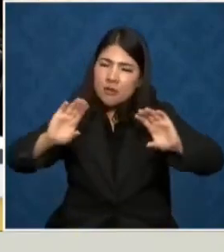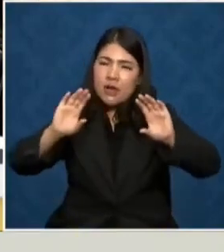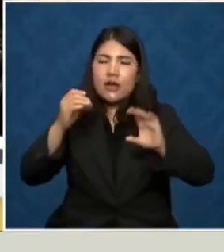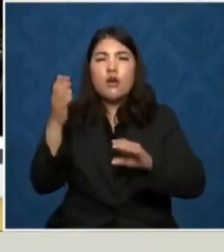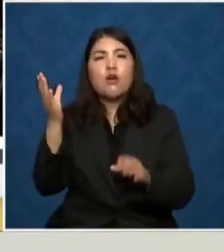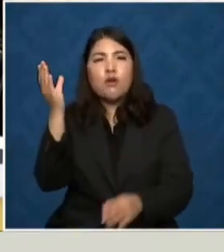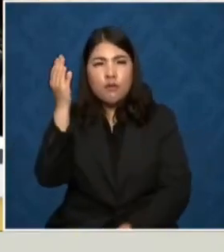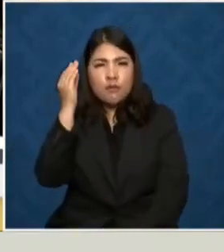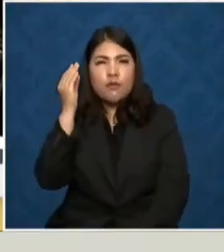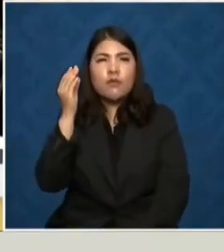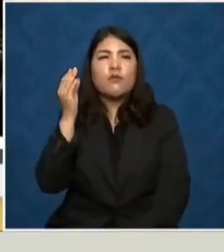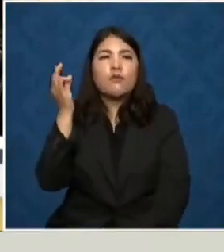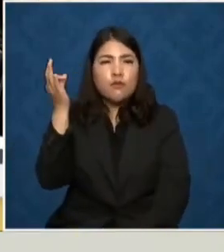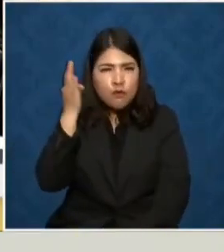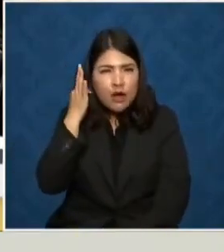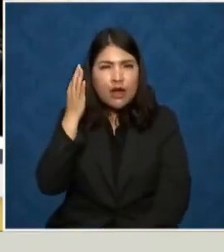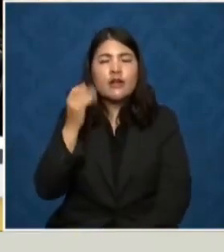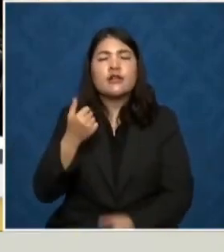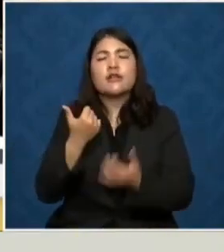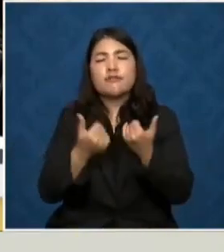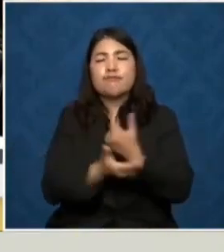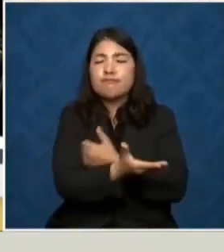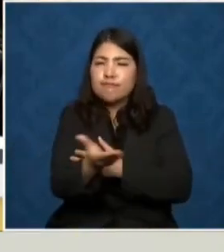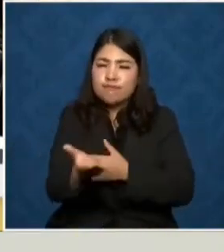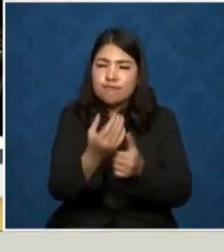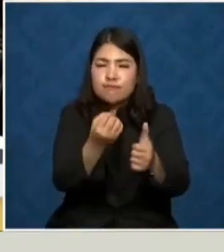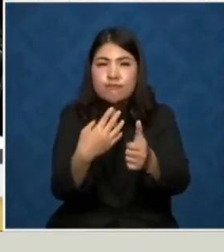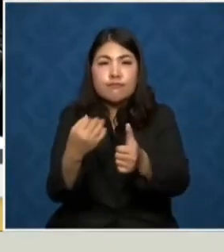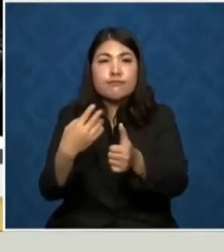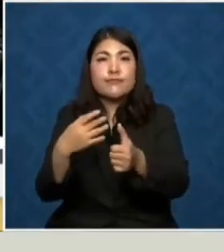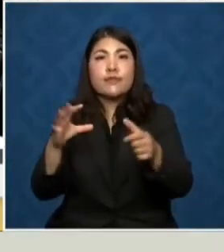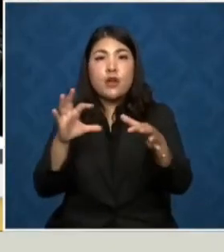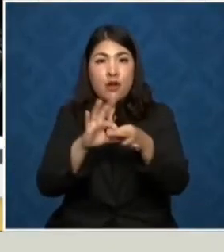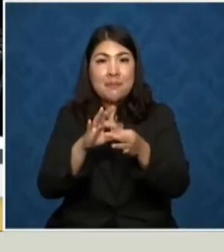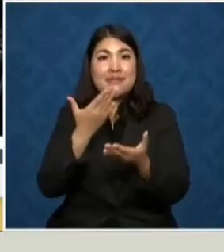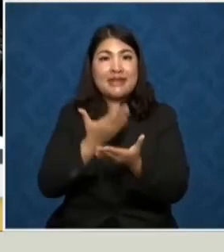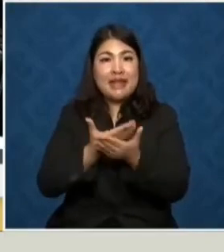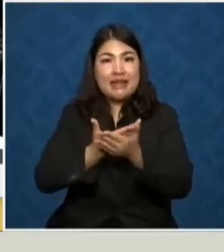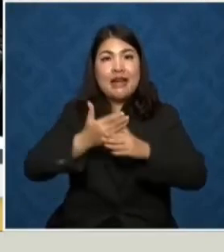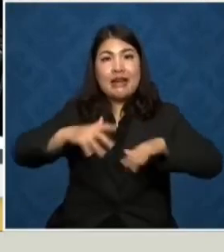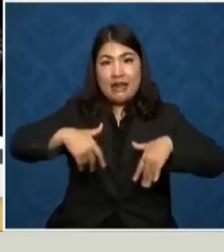ากท่านสมาชิกผู้ทรงเกียรติทุกท่านเกี่ยวกับเรื่องรายได้